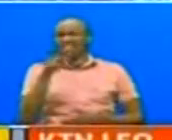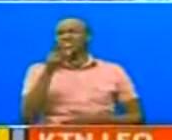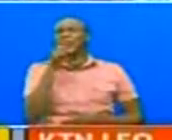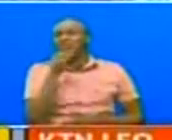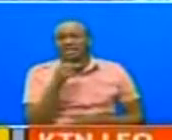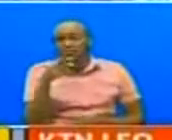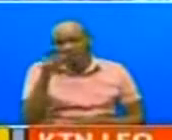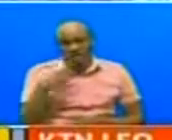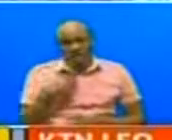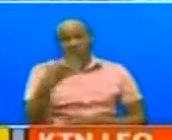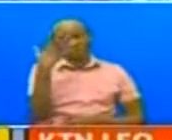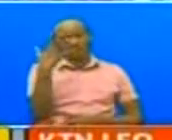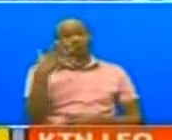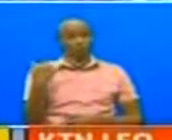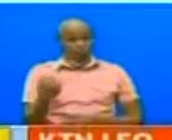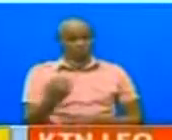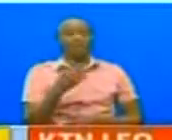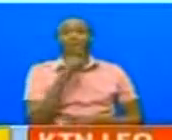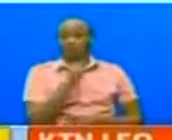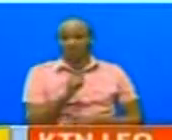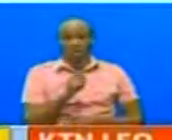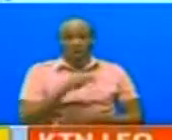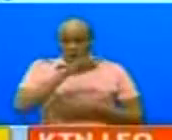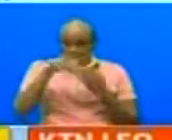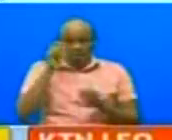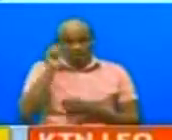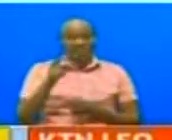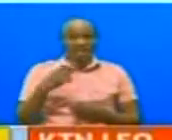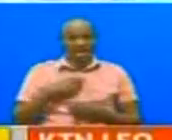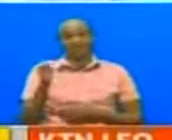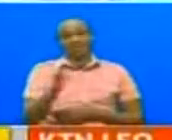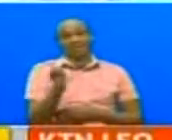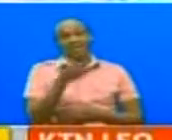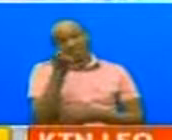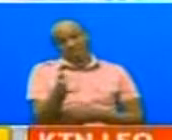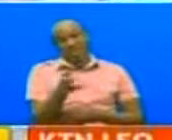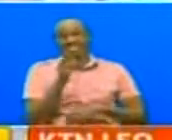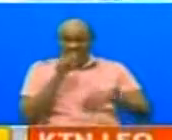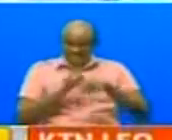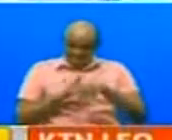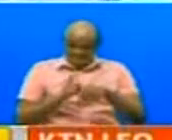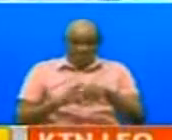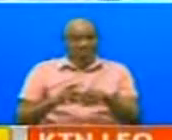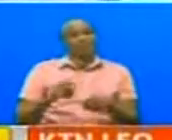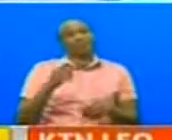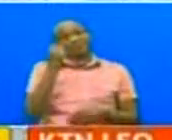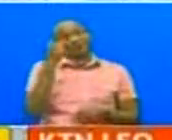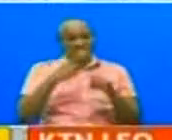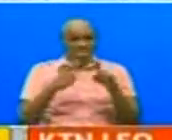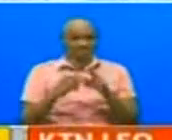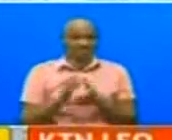kwa sasa ana watoto watano wa kiume. Wote watalazimika kuishi na kengele hii hadi watimu umri wa miaka